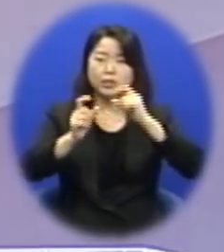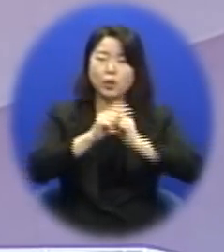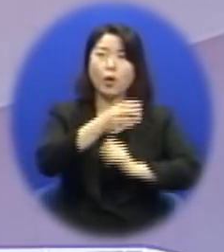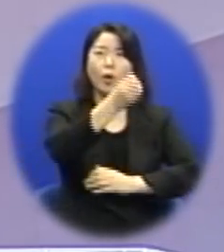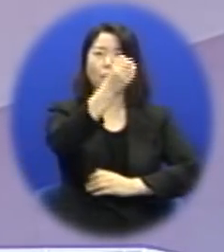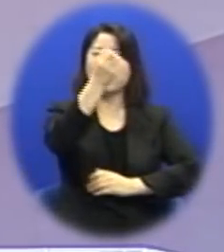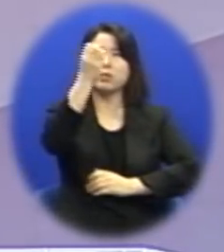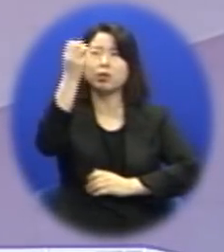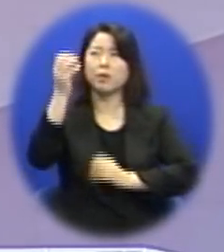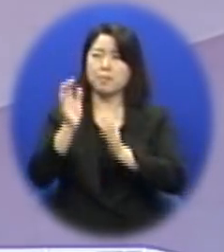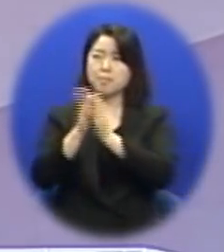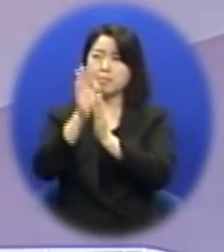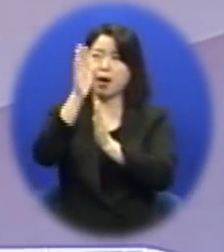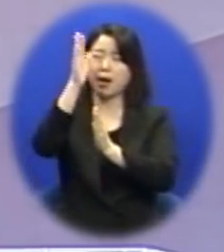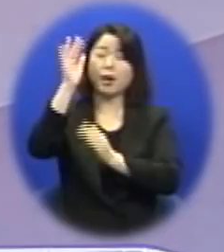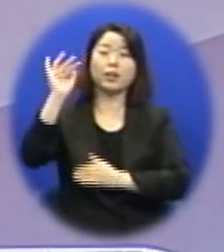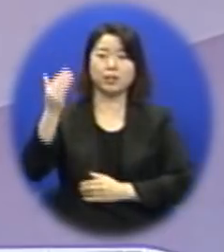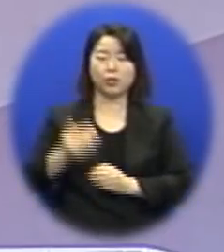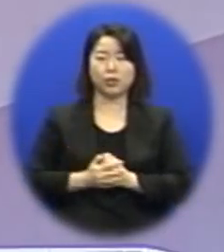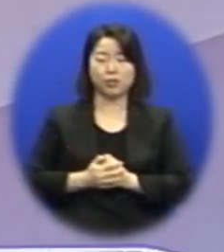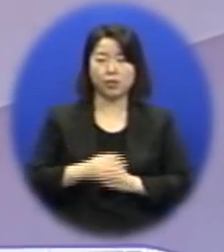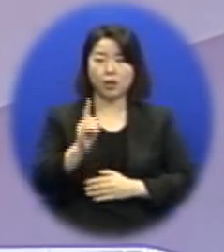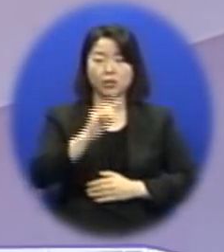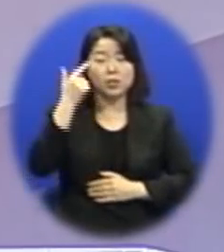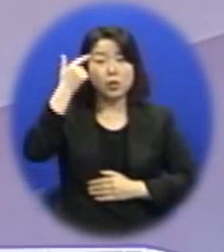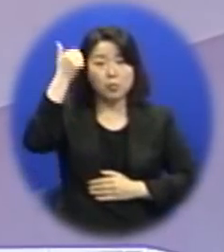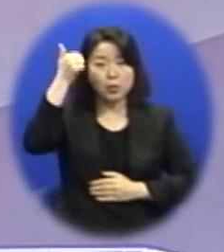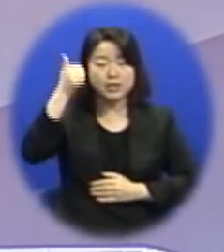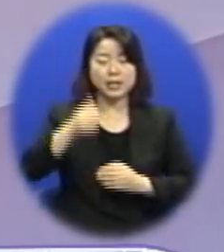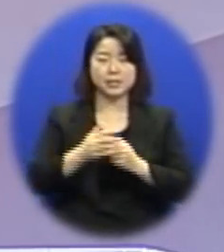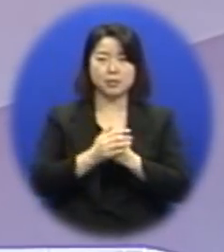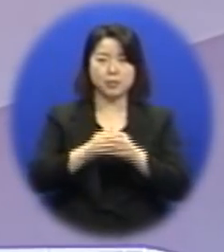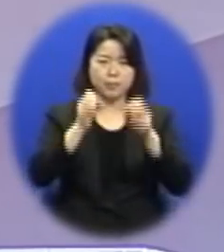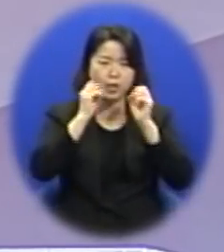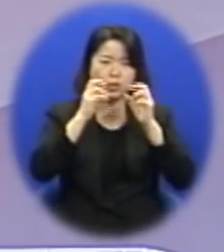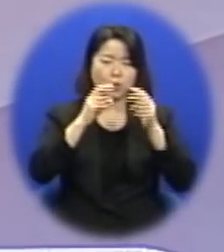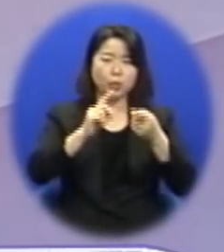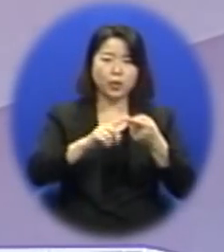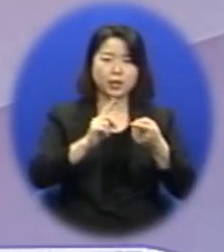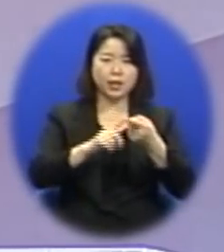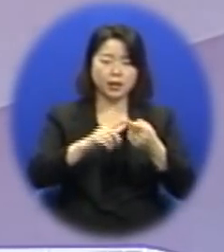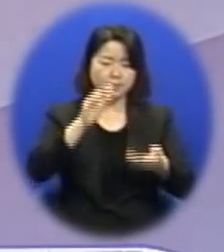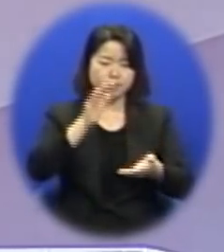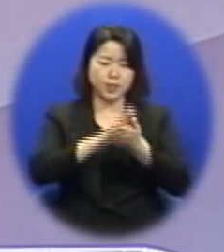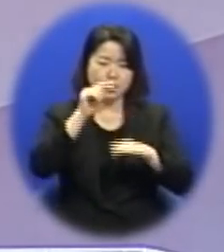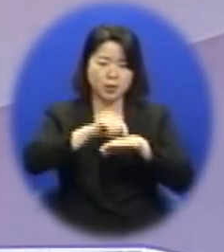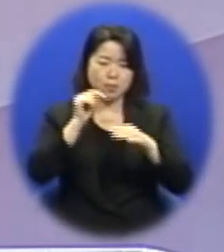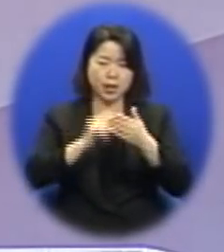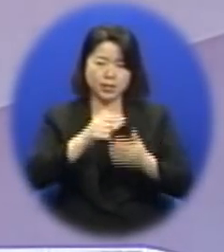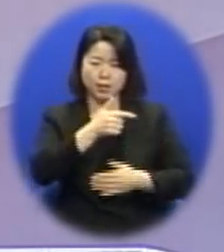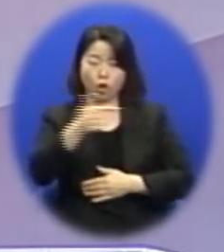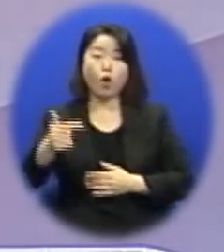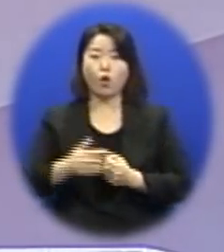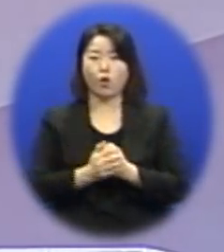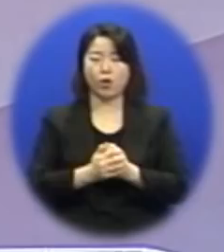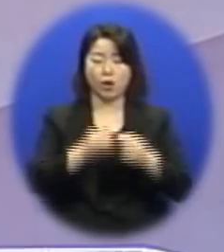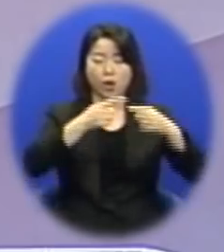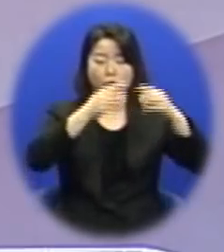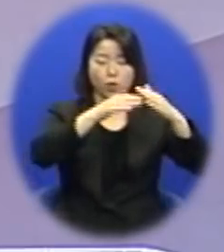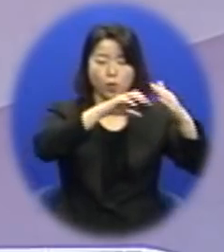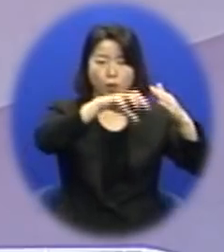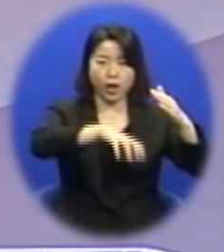같이 빛나요 어느 목사 님이 선교에 대한 열정이 대단하신 분이셨어 그는 교회 안에 목회하면서